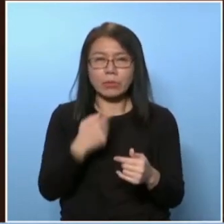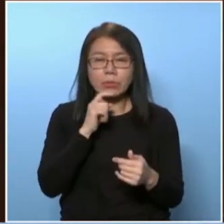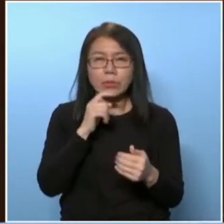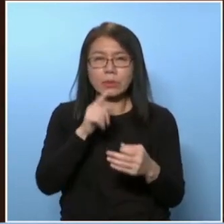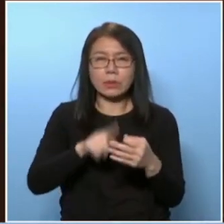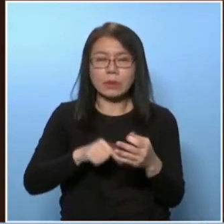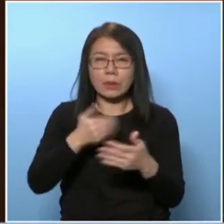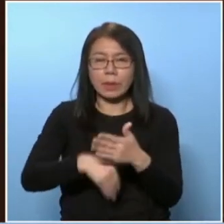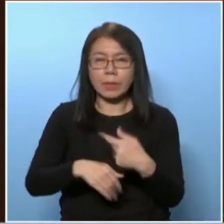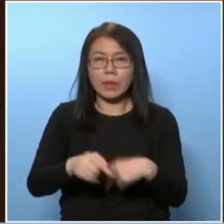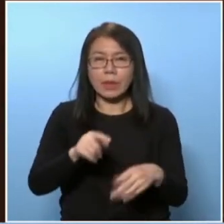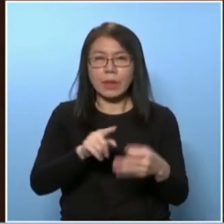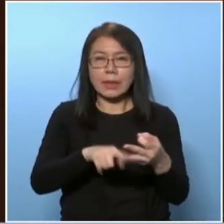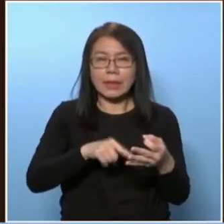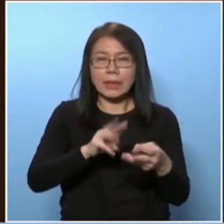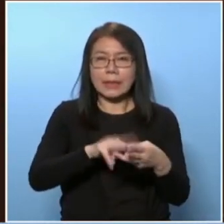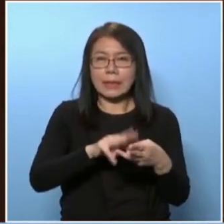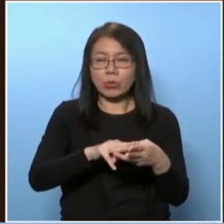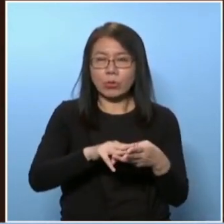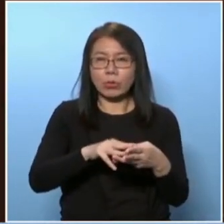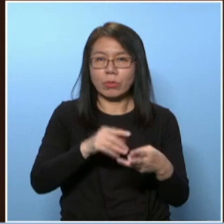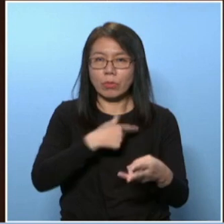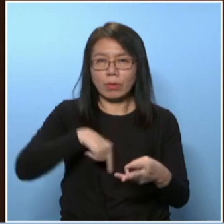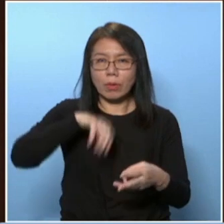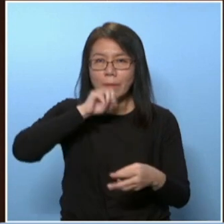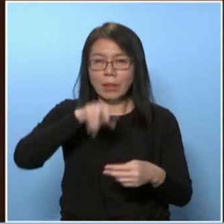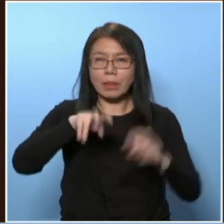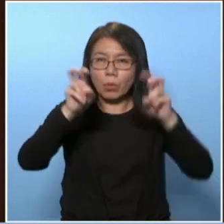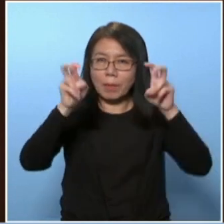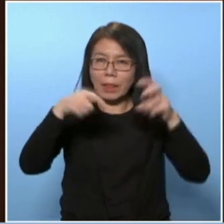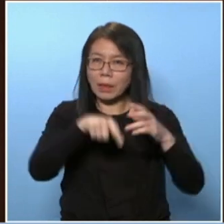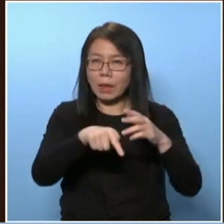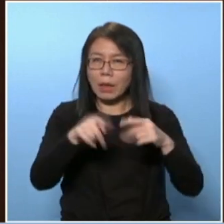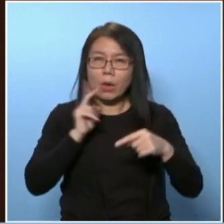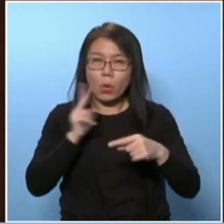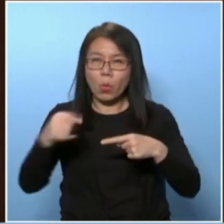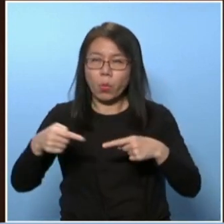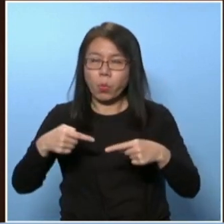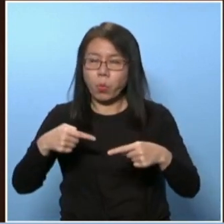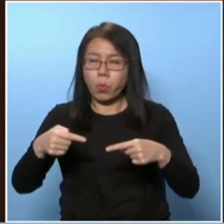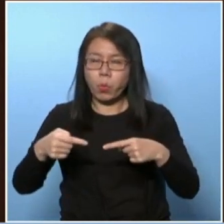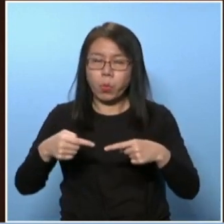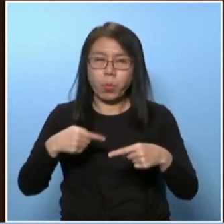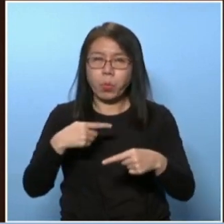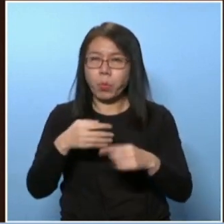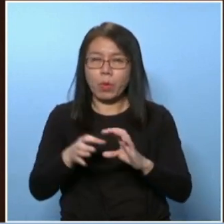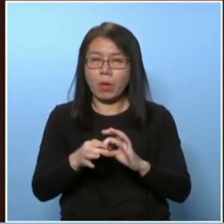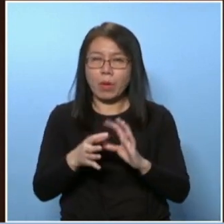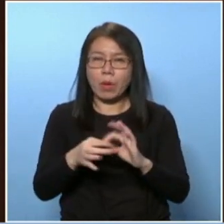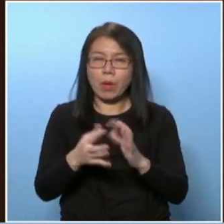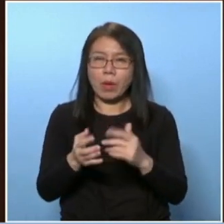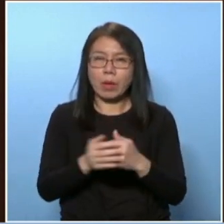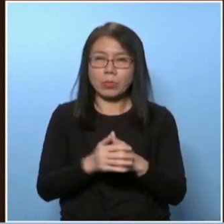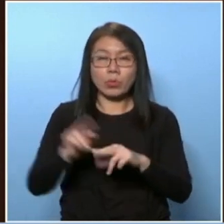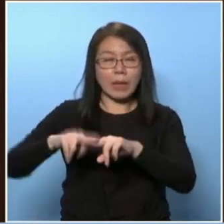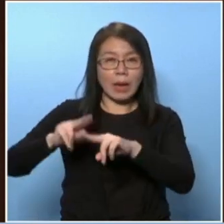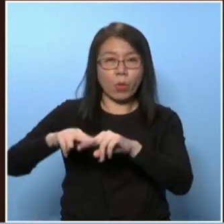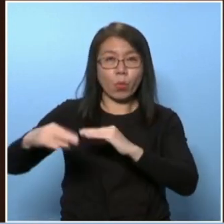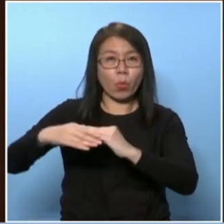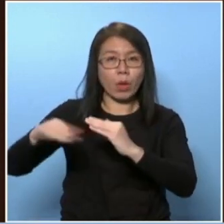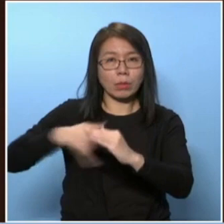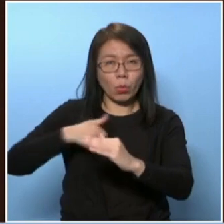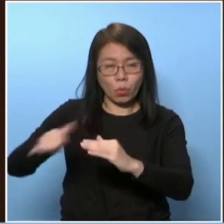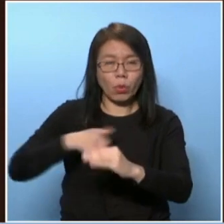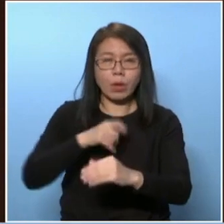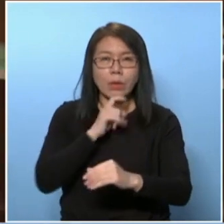議員問嘅問題係同呢個問題係即係完全係冇咩， 唔係同內地通關係，